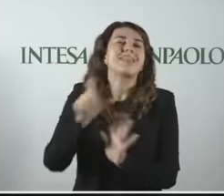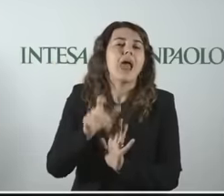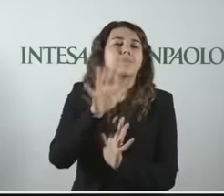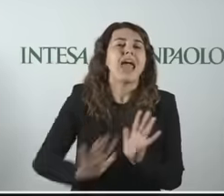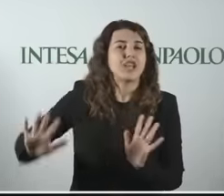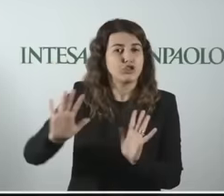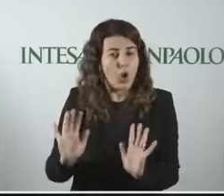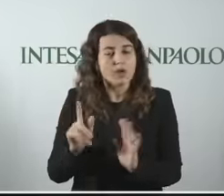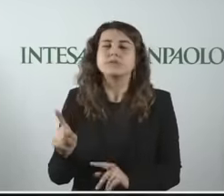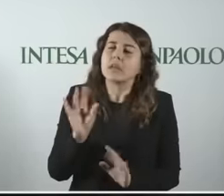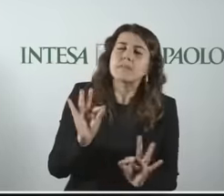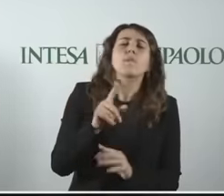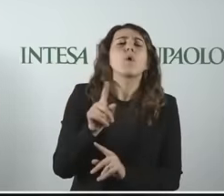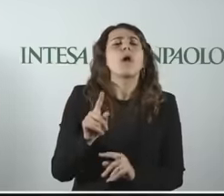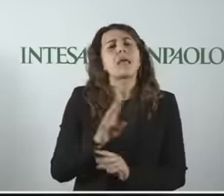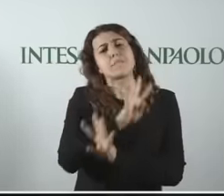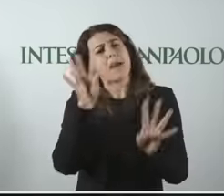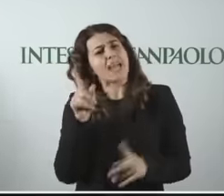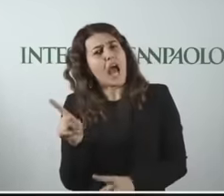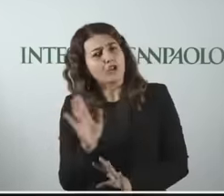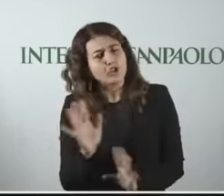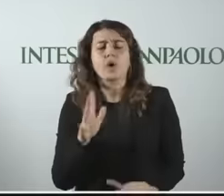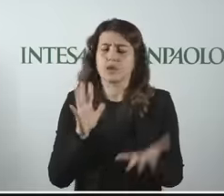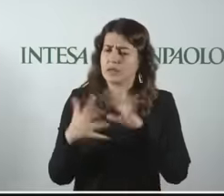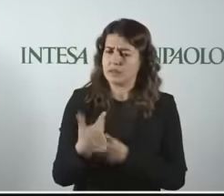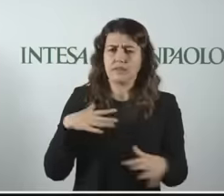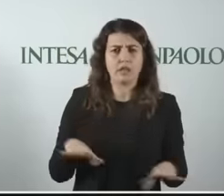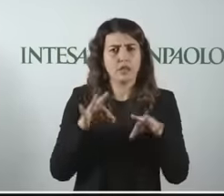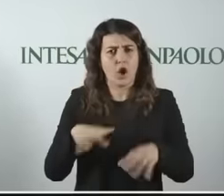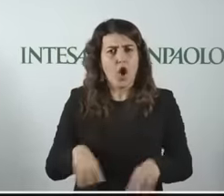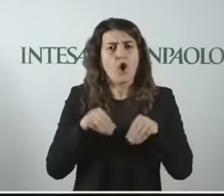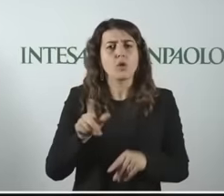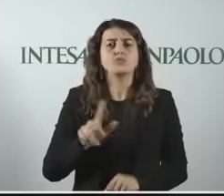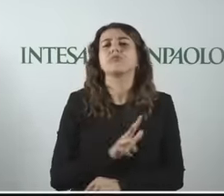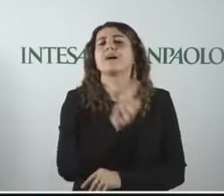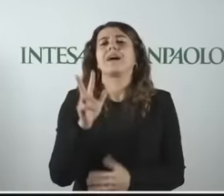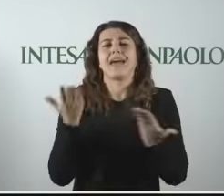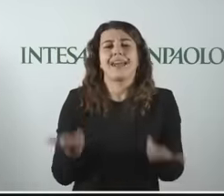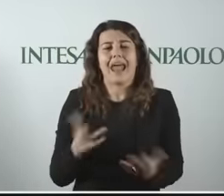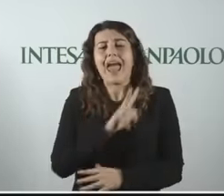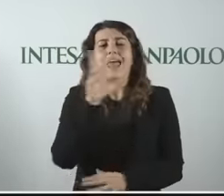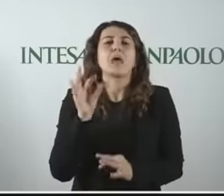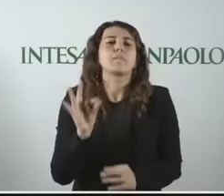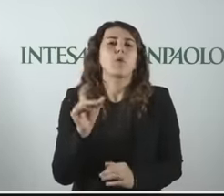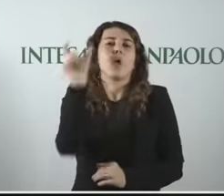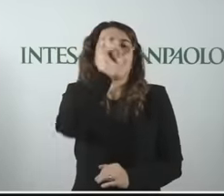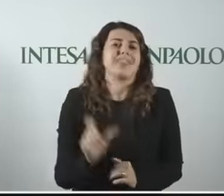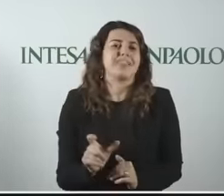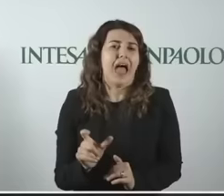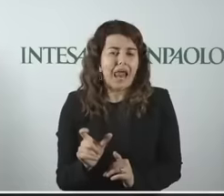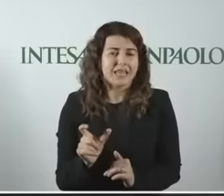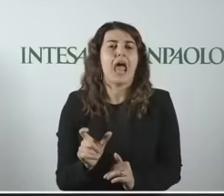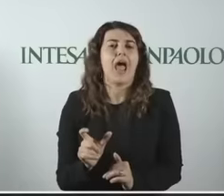imperatore potenzialmente all'inizio poi lo è diventato ed era re dell'Italia meridionale che